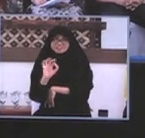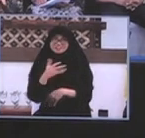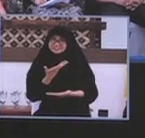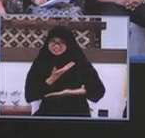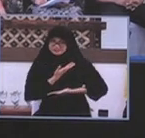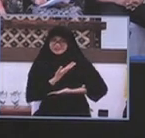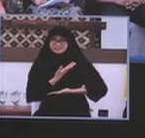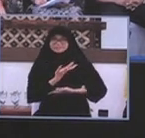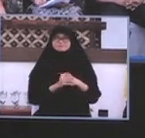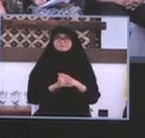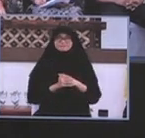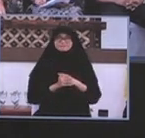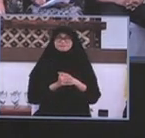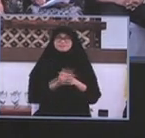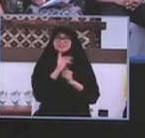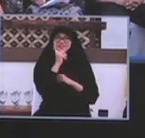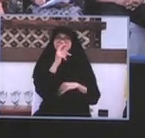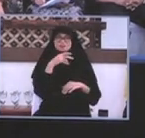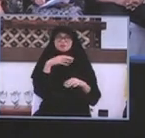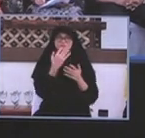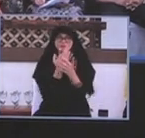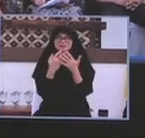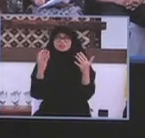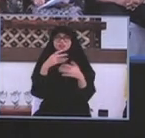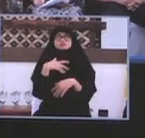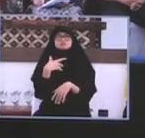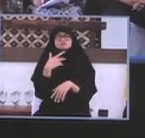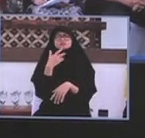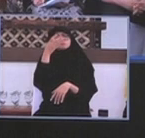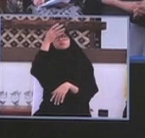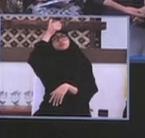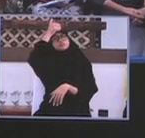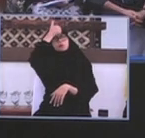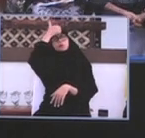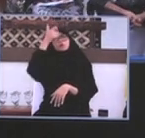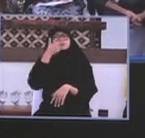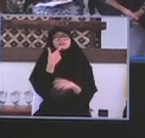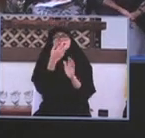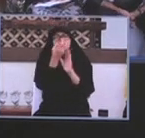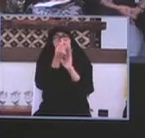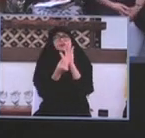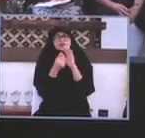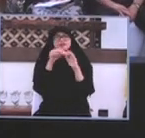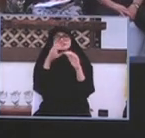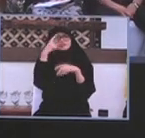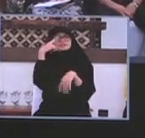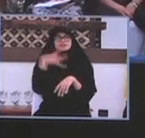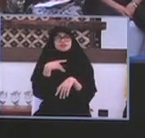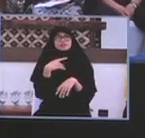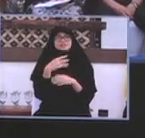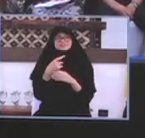ya kalau masyarakat pengen tahu update-nya boleh ya Hai kalau